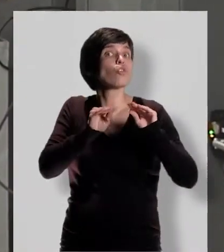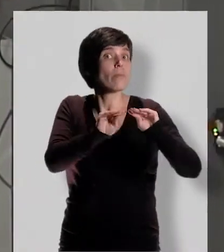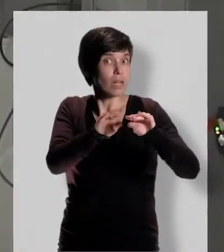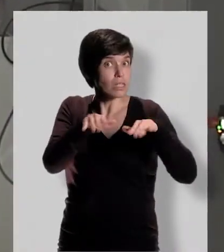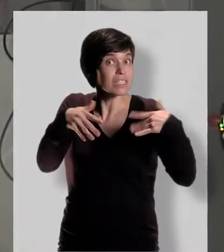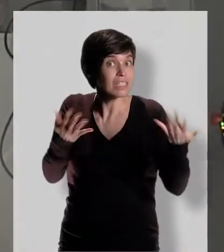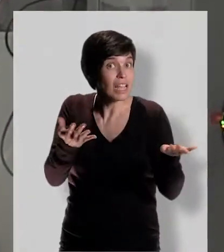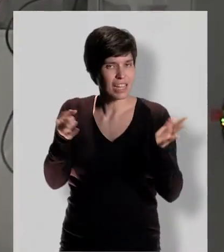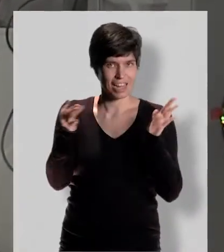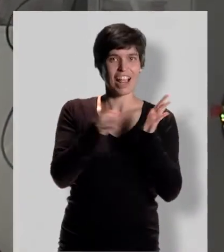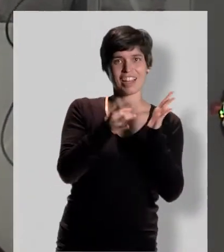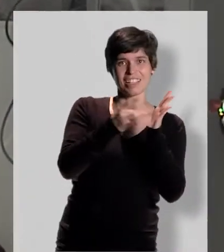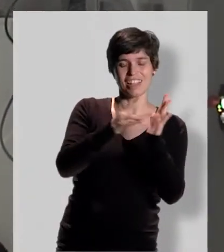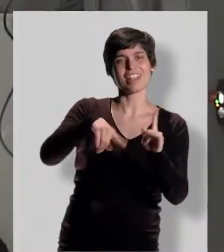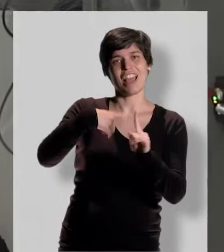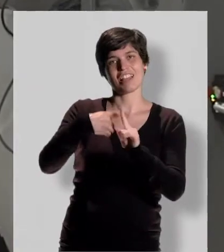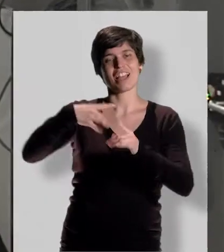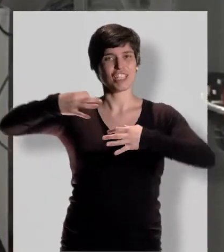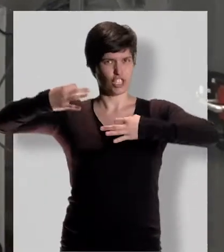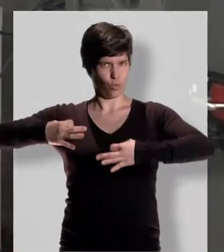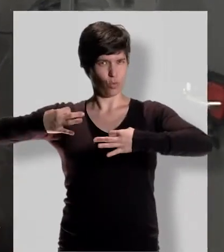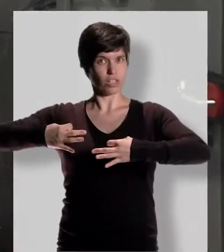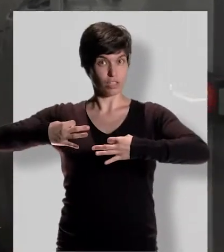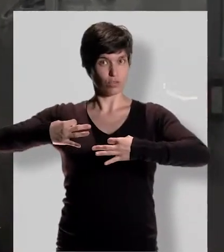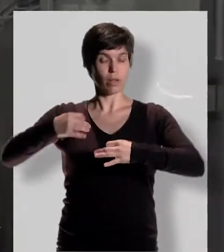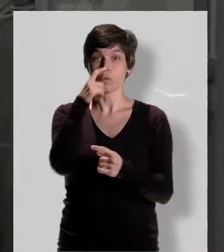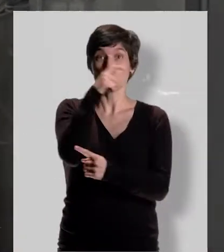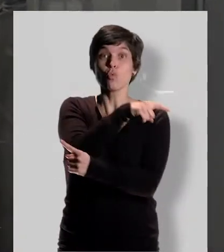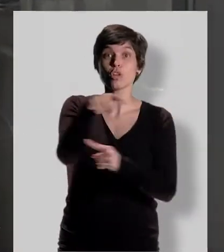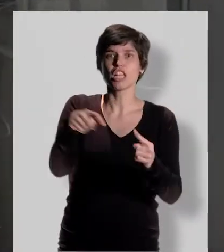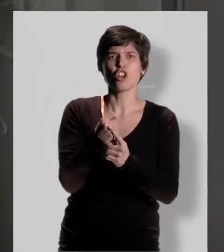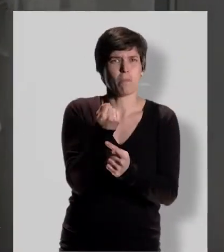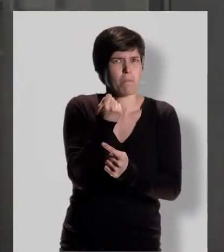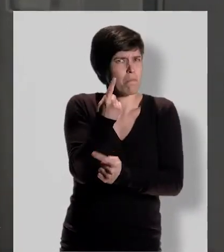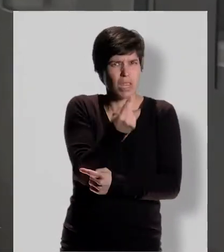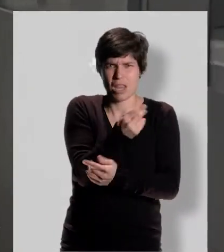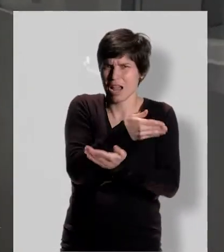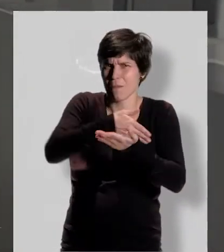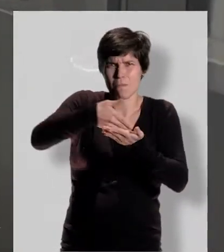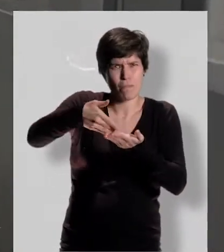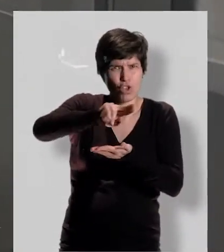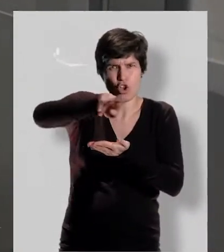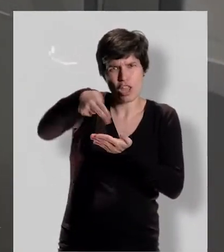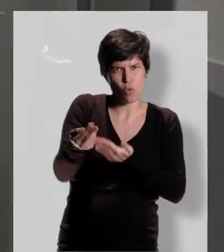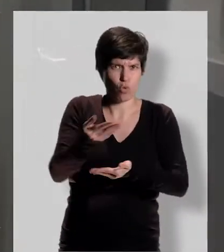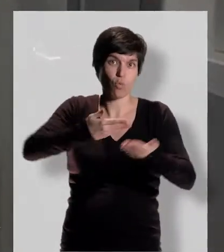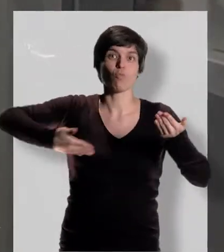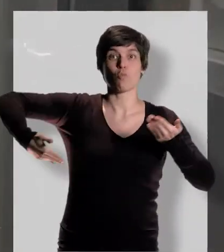eta segurtasuna ditu helburu, eta urtero milaka milioi mugitzen ditu.